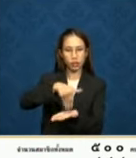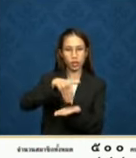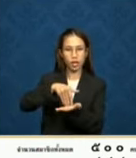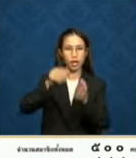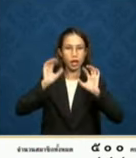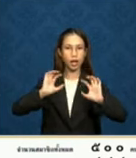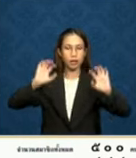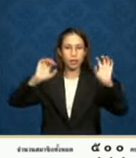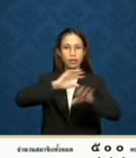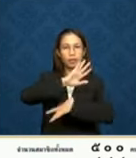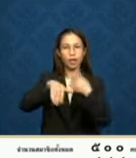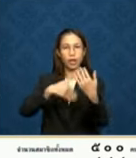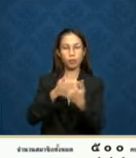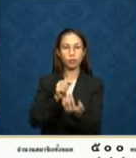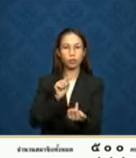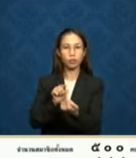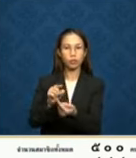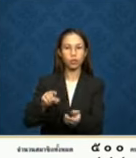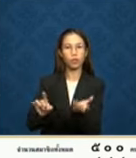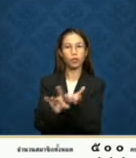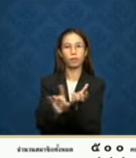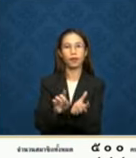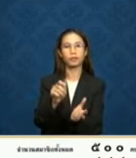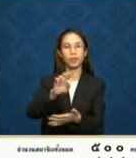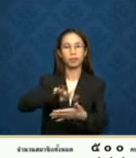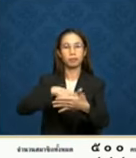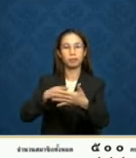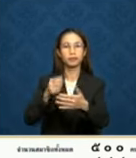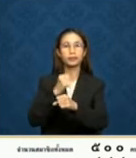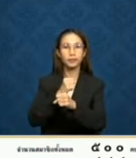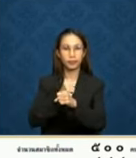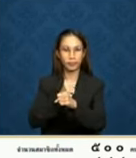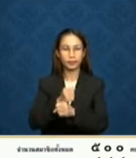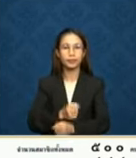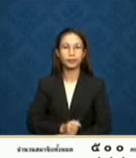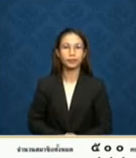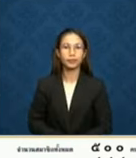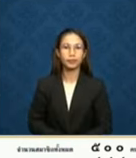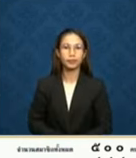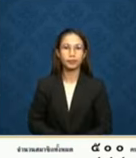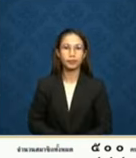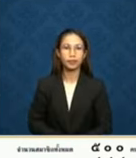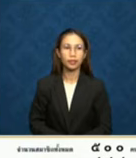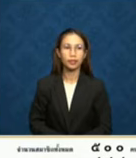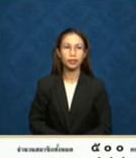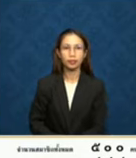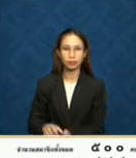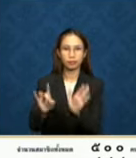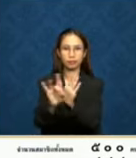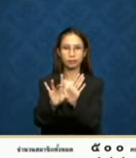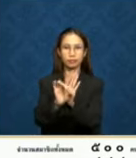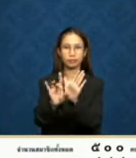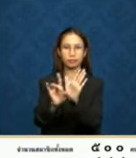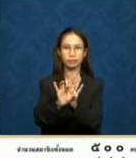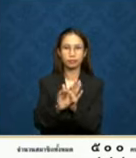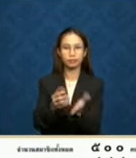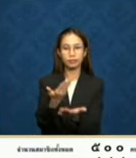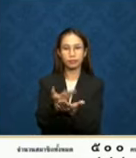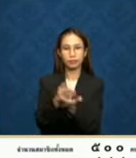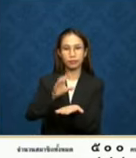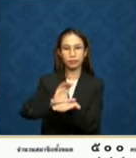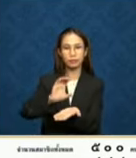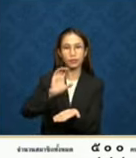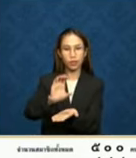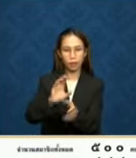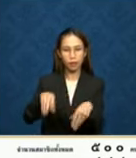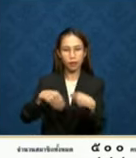ทุๆหน่วยเพื่อประสิทธภาพสสุดของนโยบายนี้มาทหวข้อสุท้ายกทปมาคอการตงงบปมาณที่ต้อง